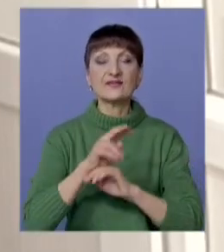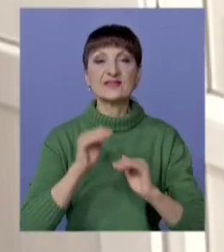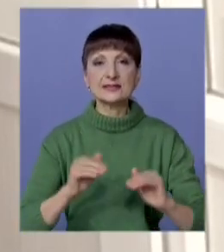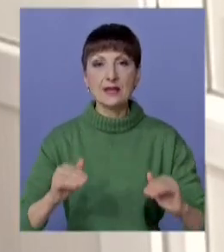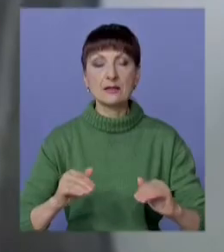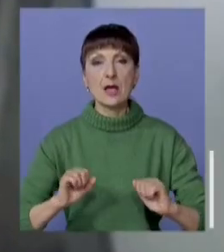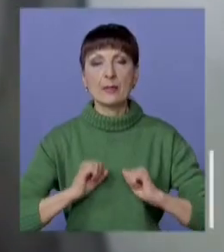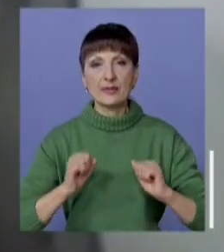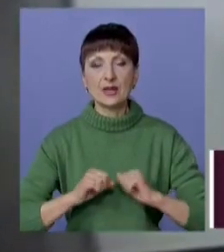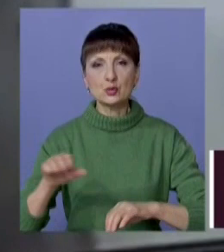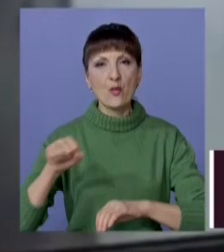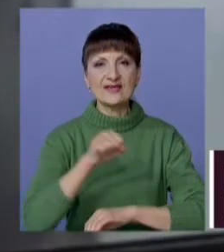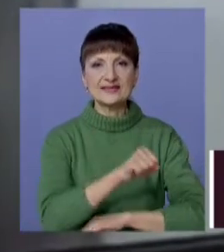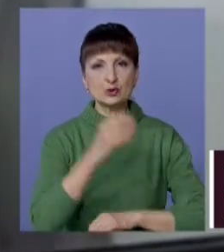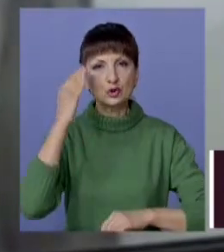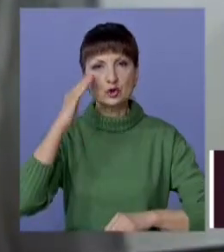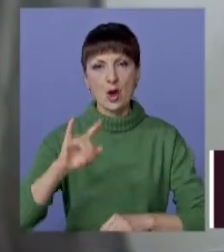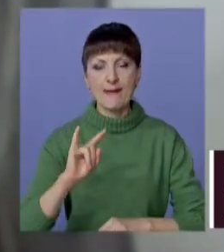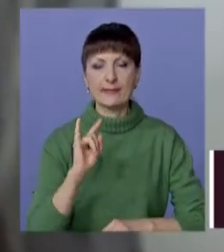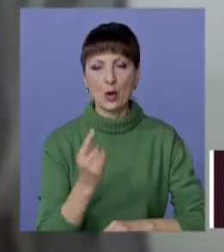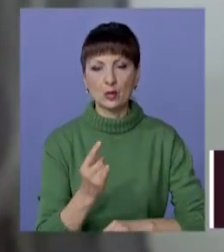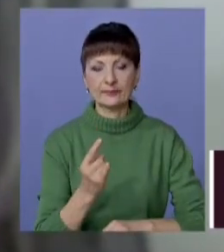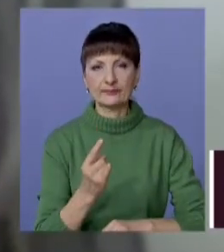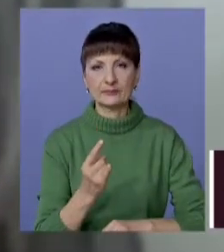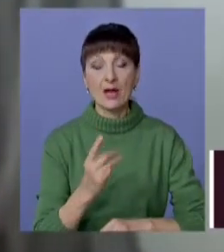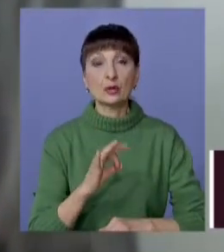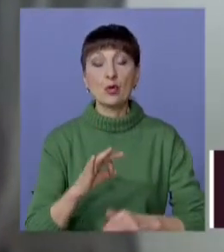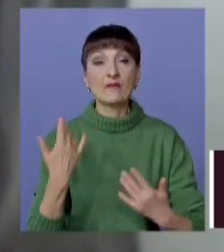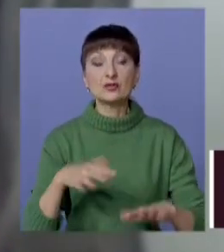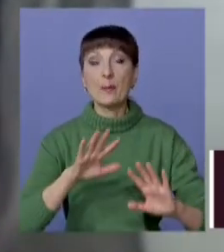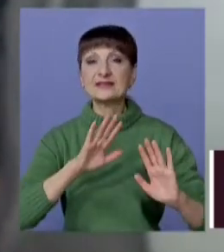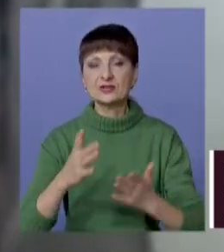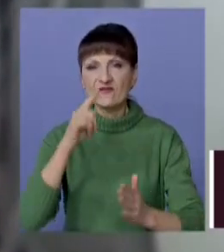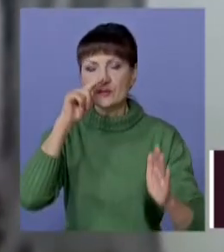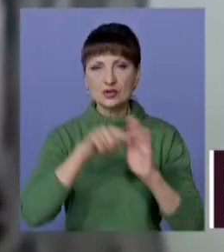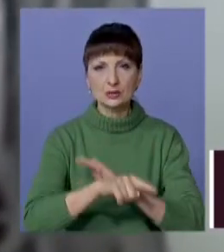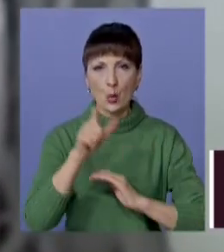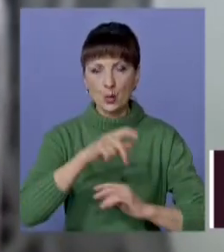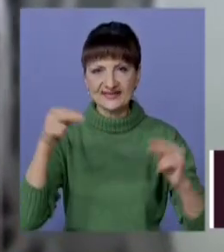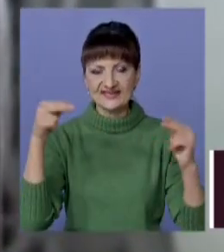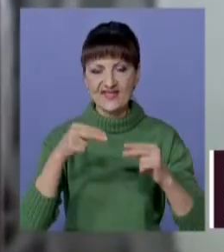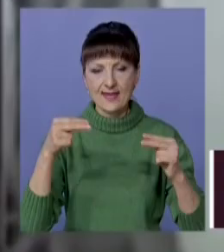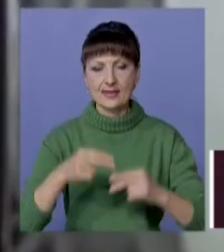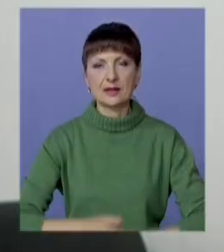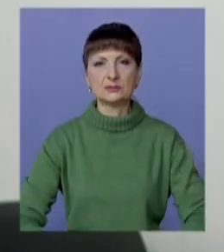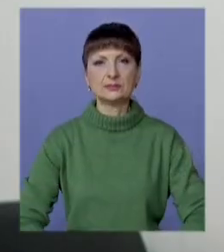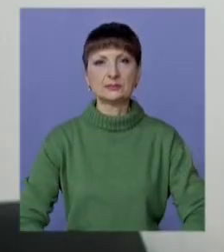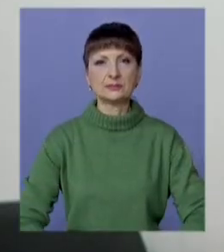и попыталась увести с собой чужого ребенка. Благо, в происходящее вмешались очевидцы.